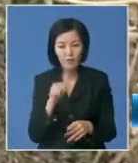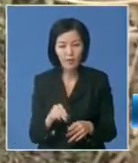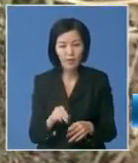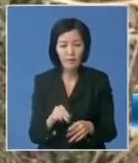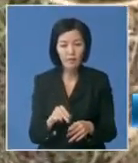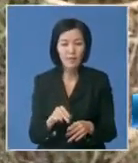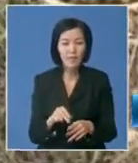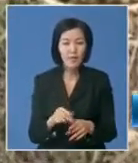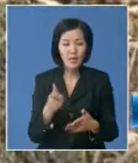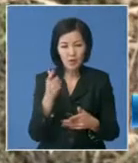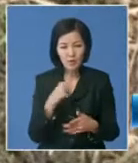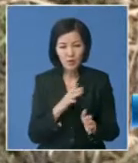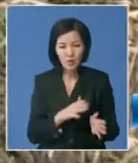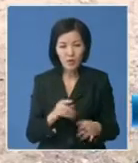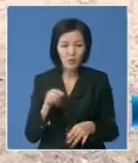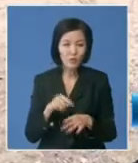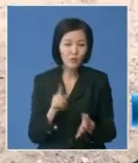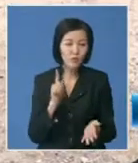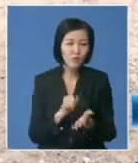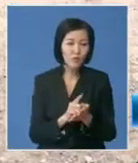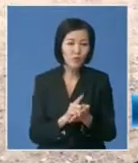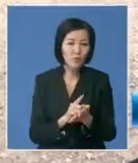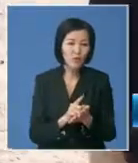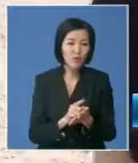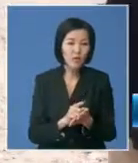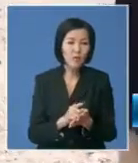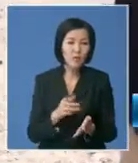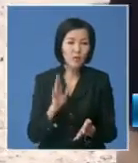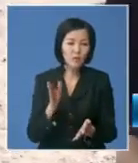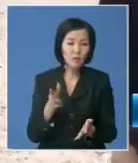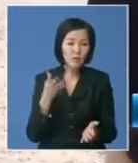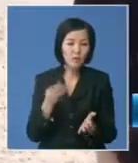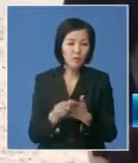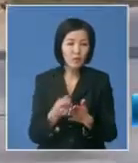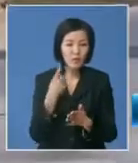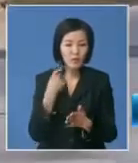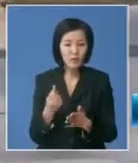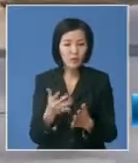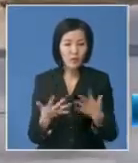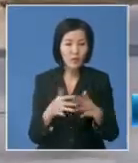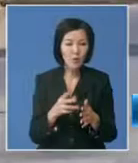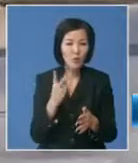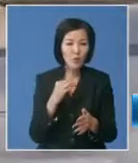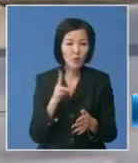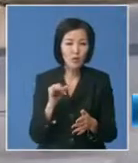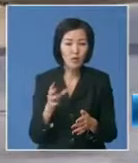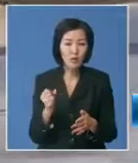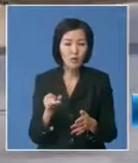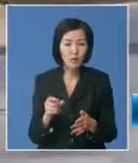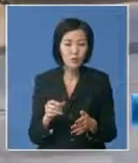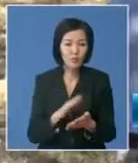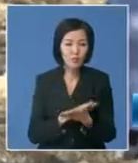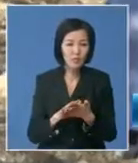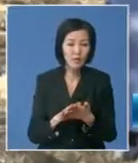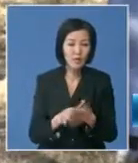местных жителей аккуратность и чувство долга намерены через штрафы и предупреждения а в это время в ауле олькина hsu работа по санитарной очистке